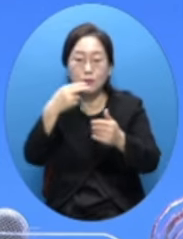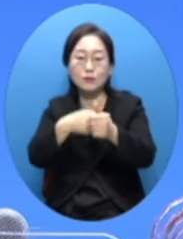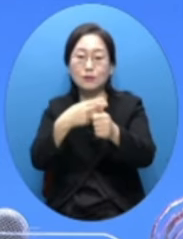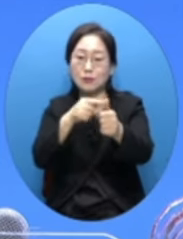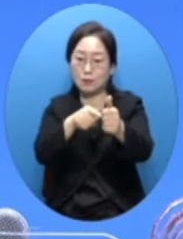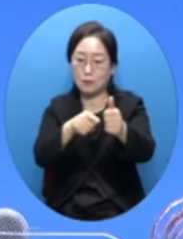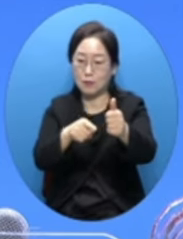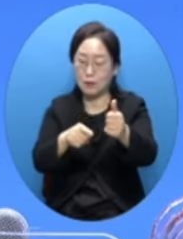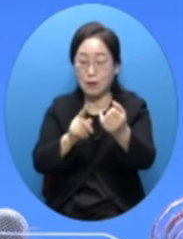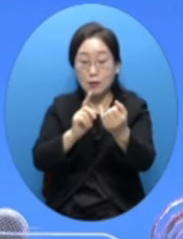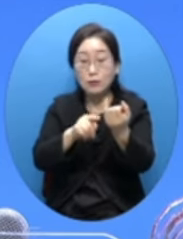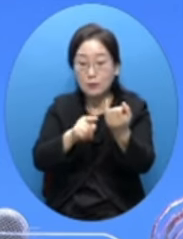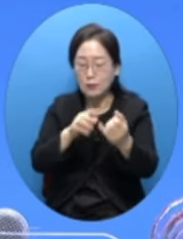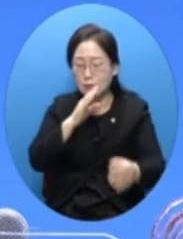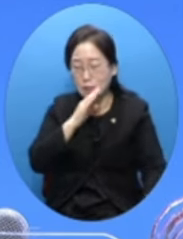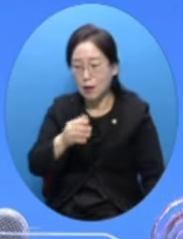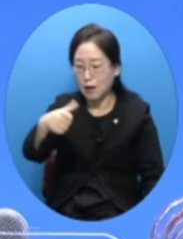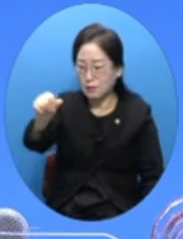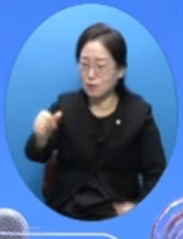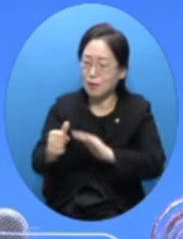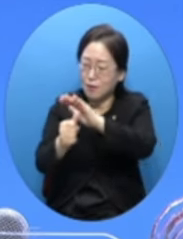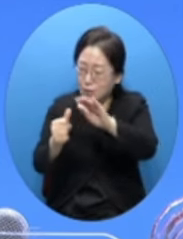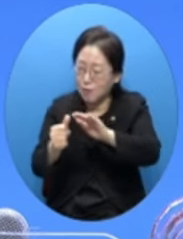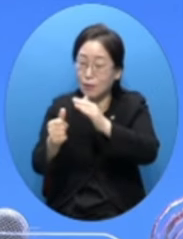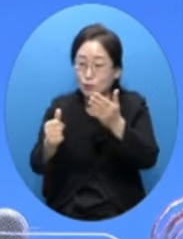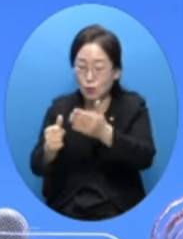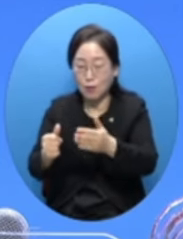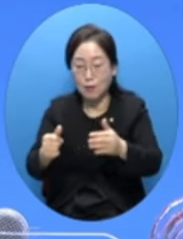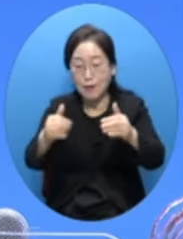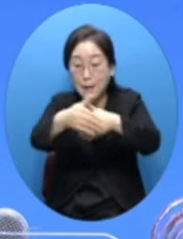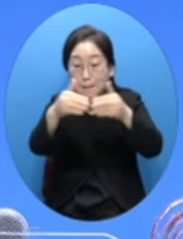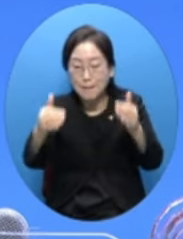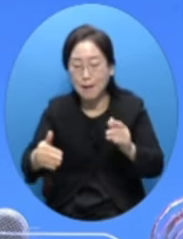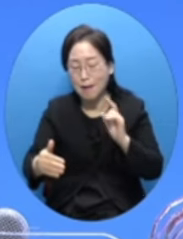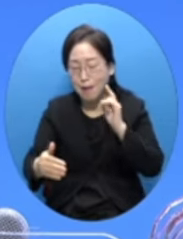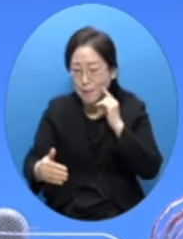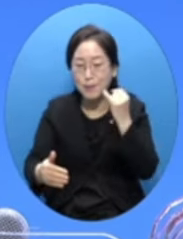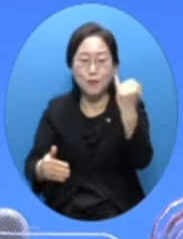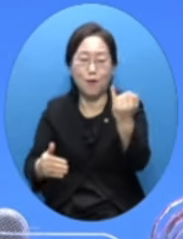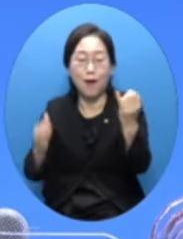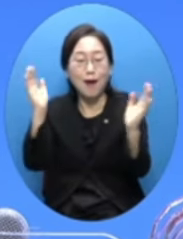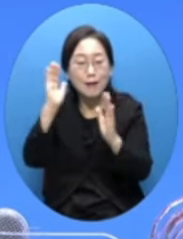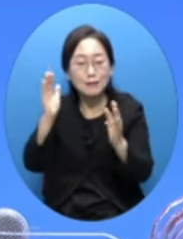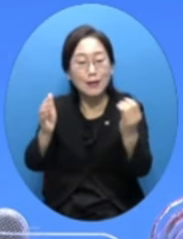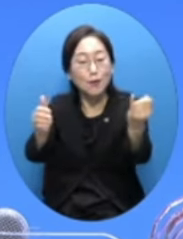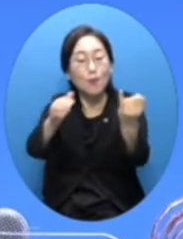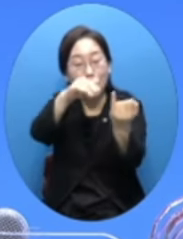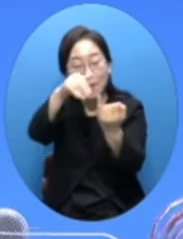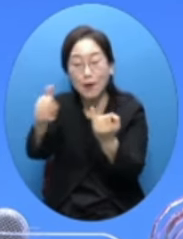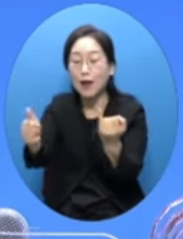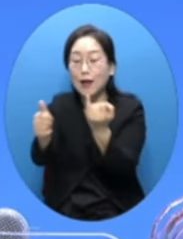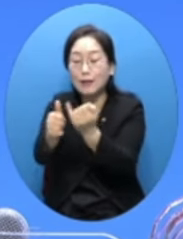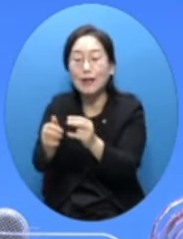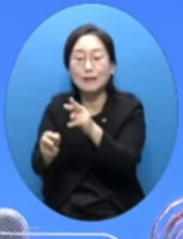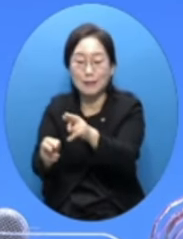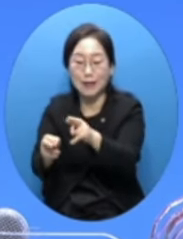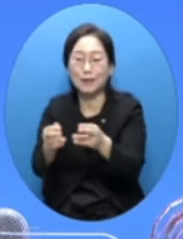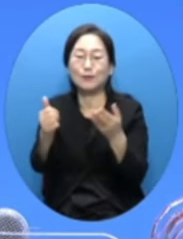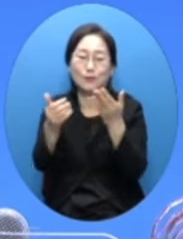이 아들을 사랑해 주는지 그 반에서 제일 예쁜 여학생을 옆에 여자아이를 옆에 짝꿍으로